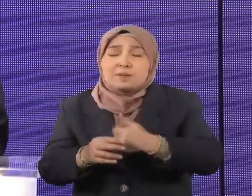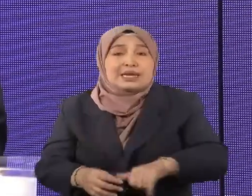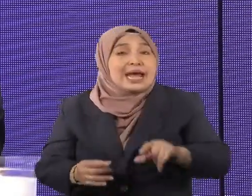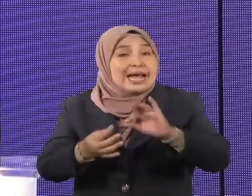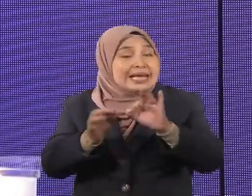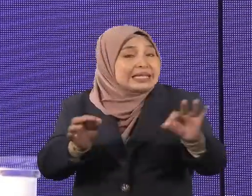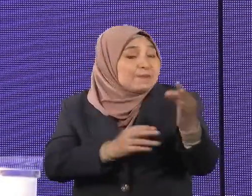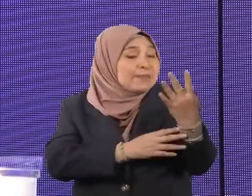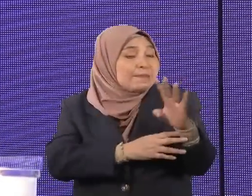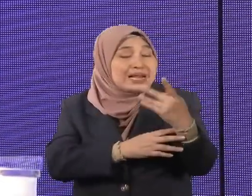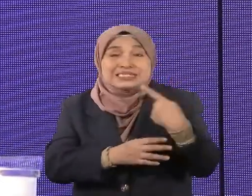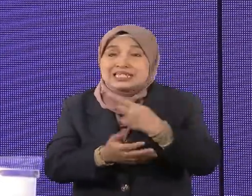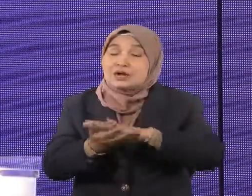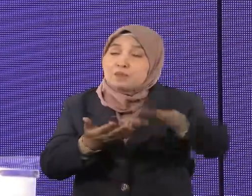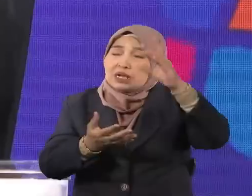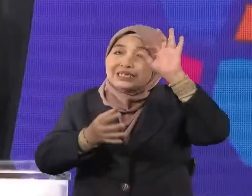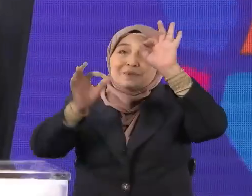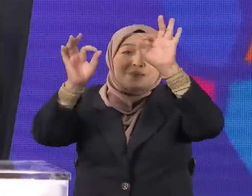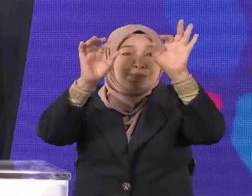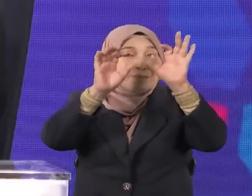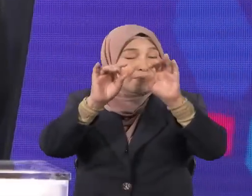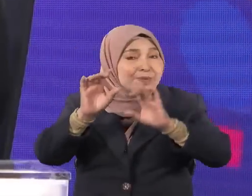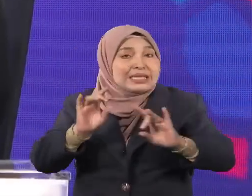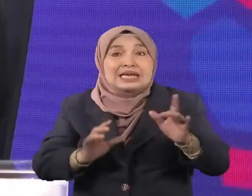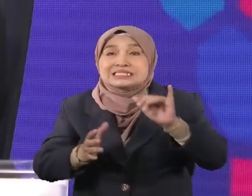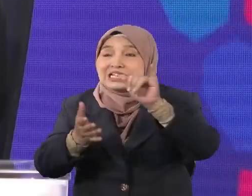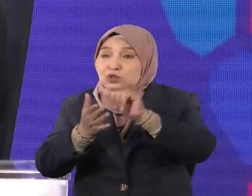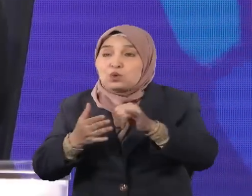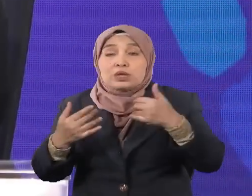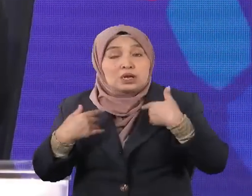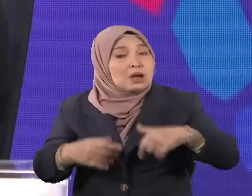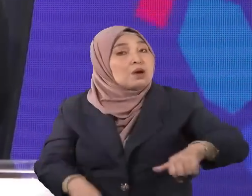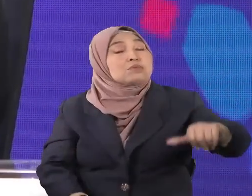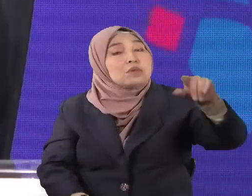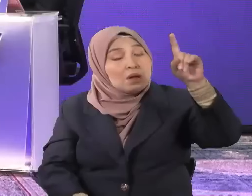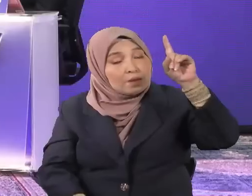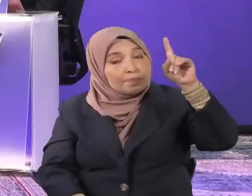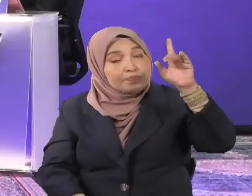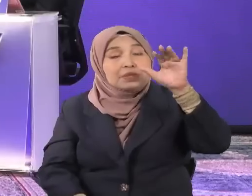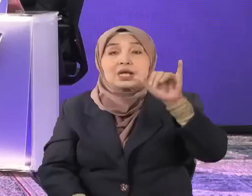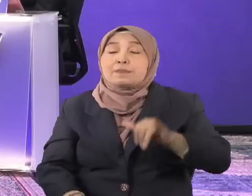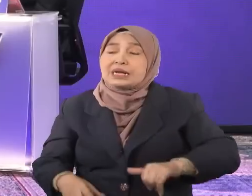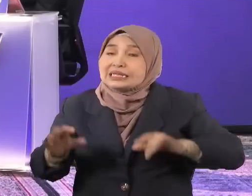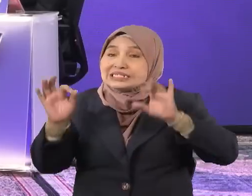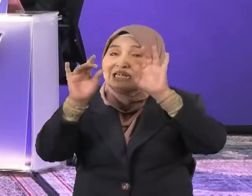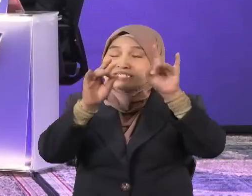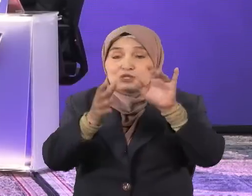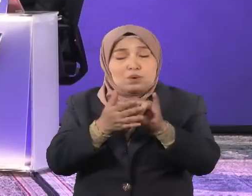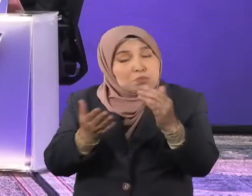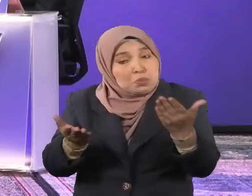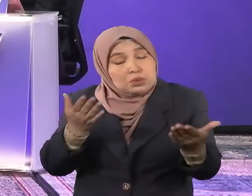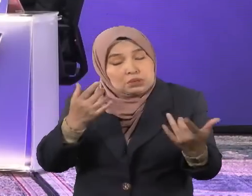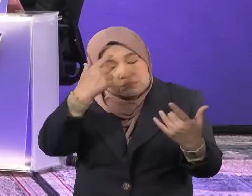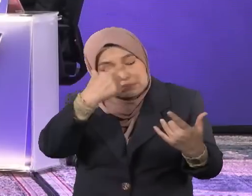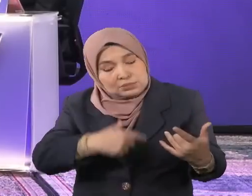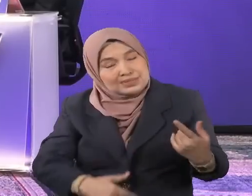14 yang kita belajar dihiaskan ya, yang menghiaskan itu adalah Allah, yang menghiaskannya mungkin juga diri kita. Kita